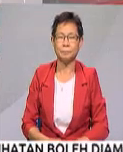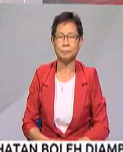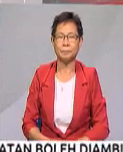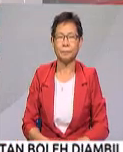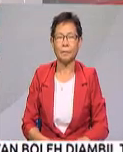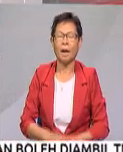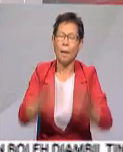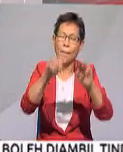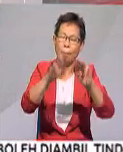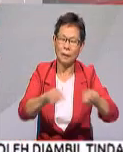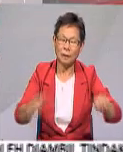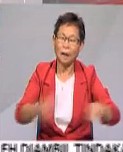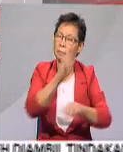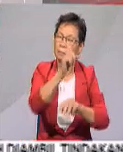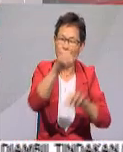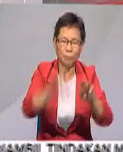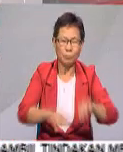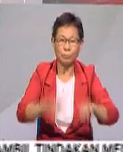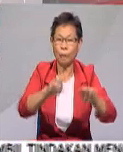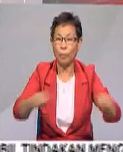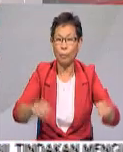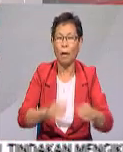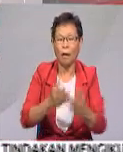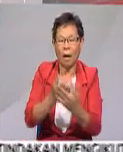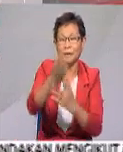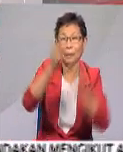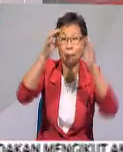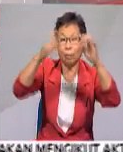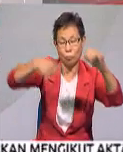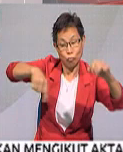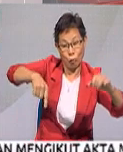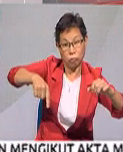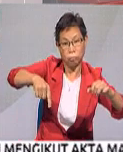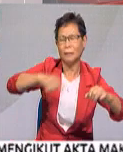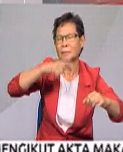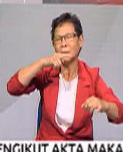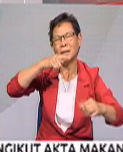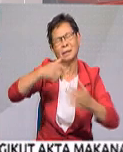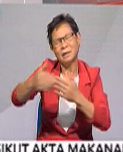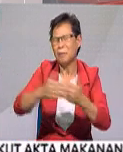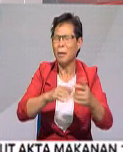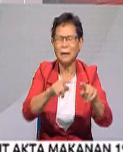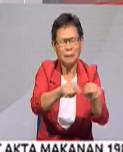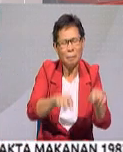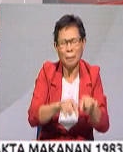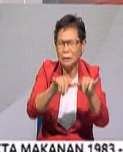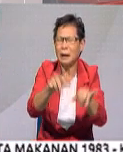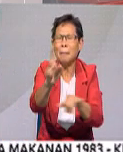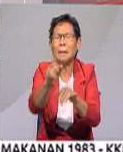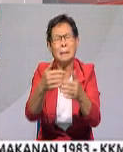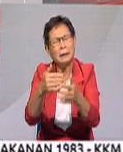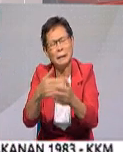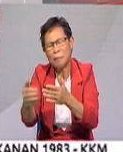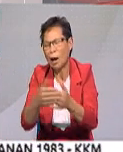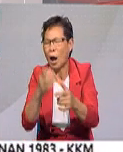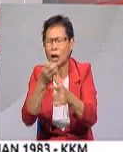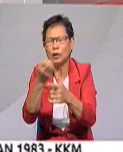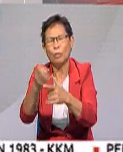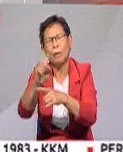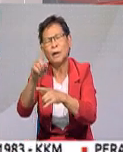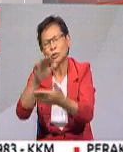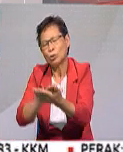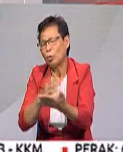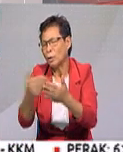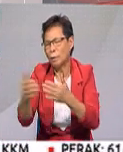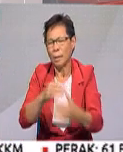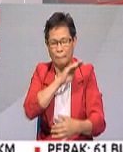Setiap pelajar di negara ini perlu menerima akses kepada pendidikan berkualiti tanpa mengira lokasi mereka tinggal atau bersekolah. Menteri